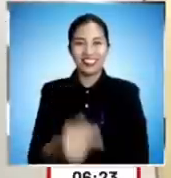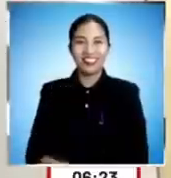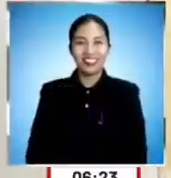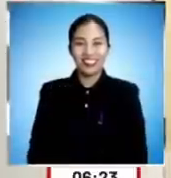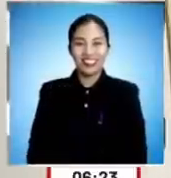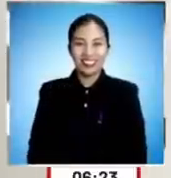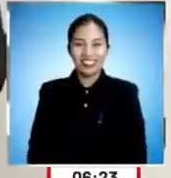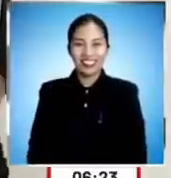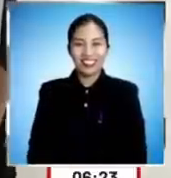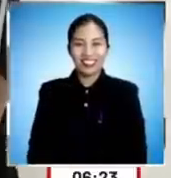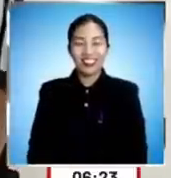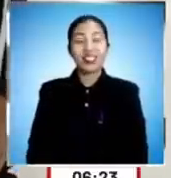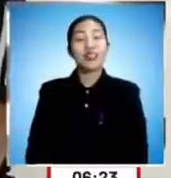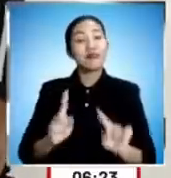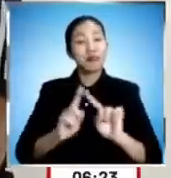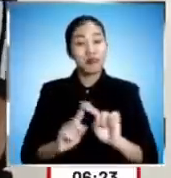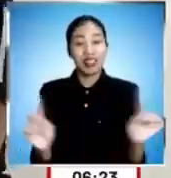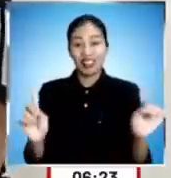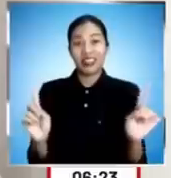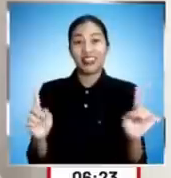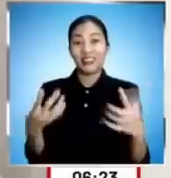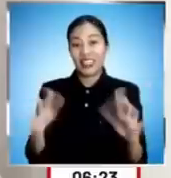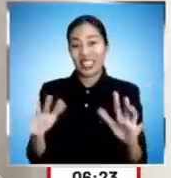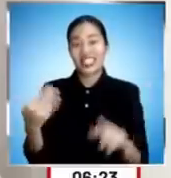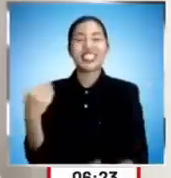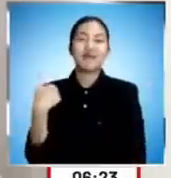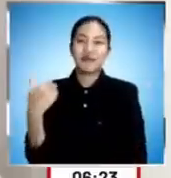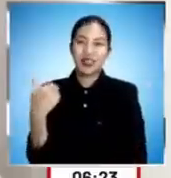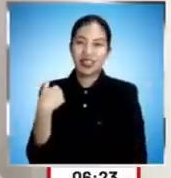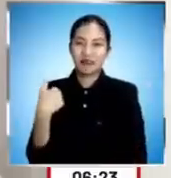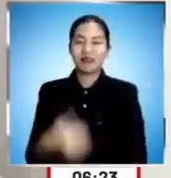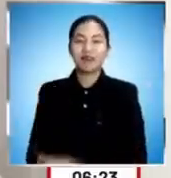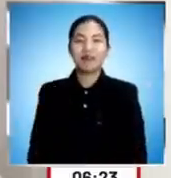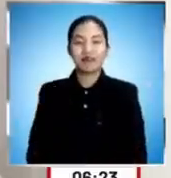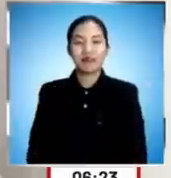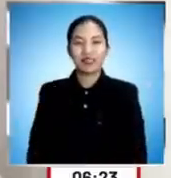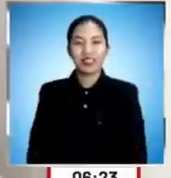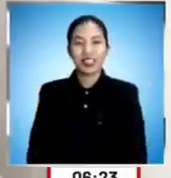Pero hindi pa raw dito natatapos ang listahan na mga gustong hamunin